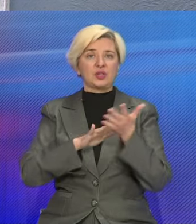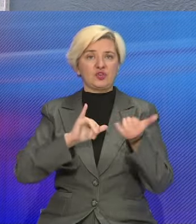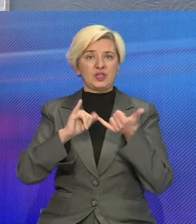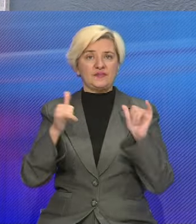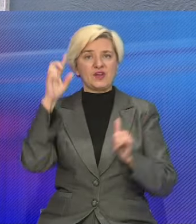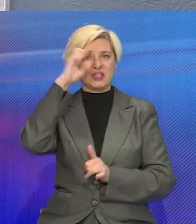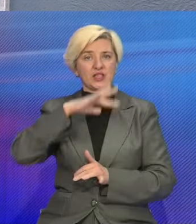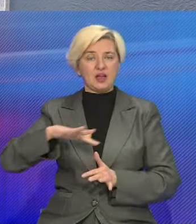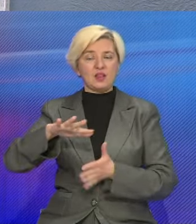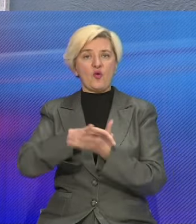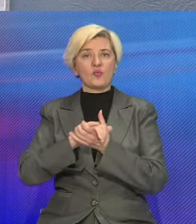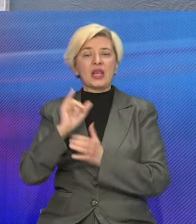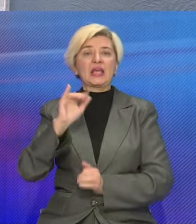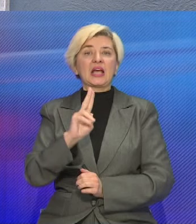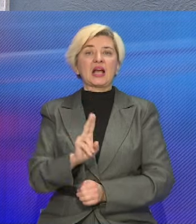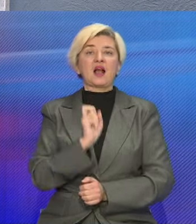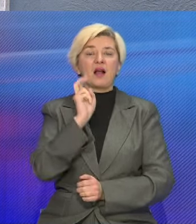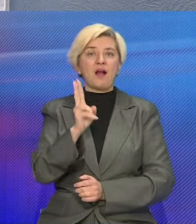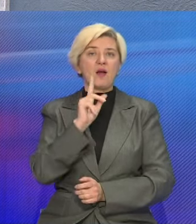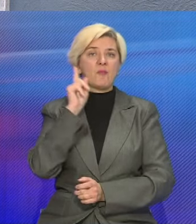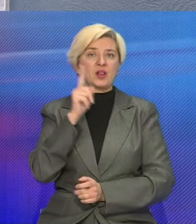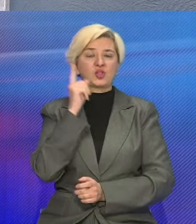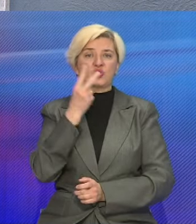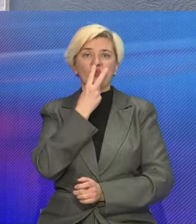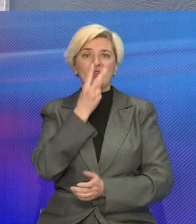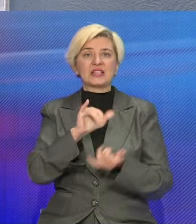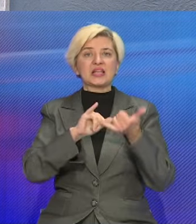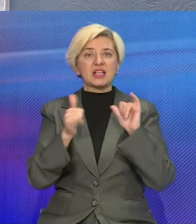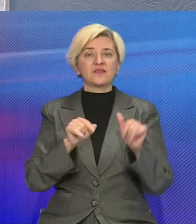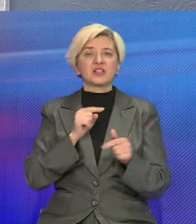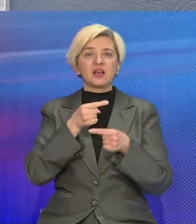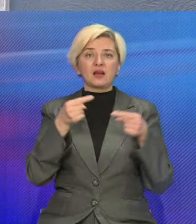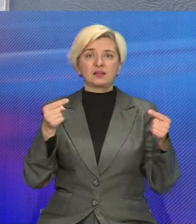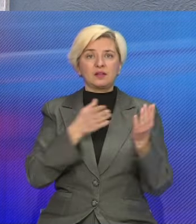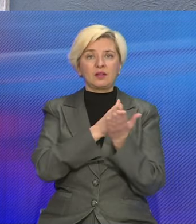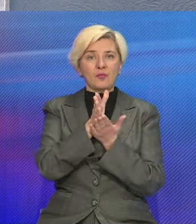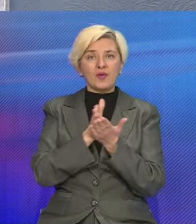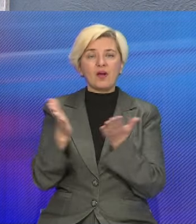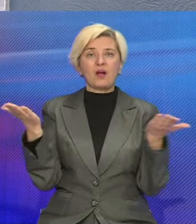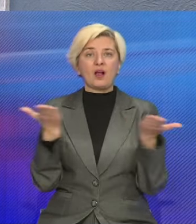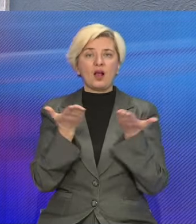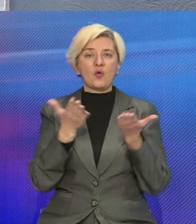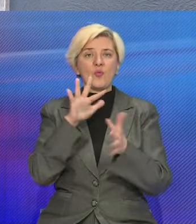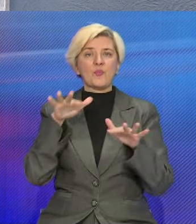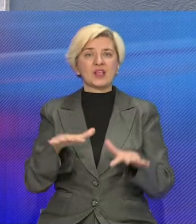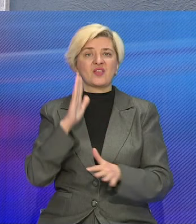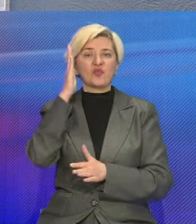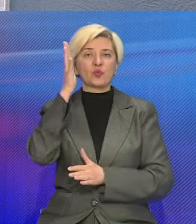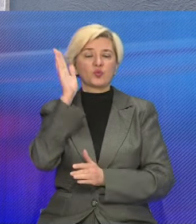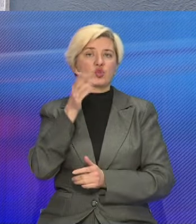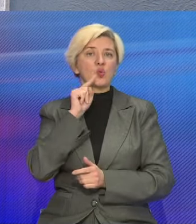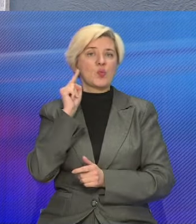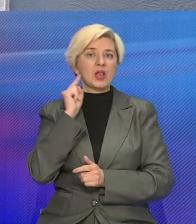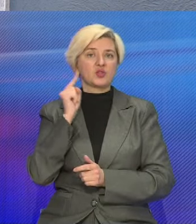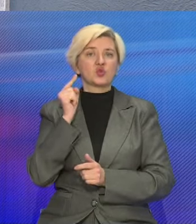молодіжі непосредственно видят развитие того, ніби іного направліня. Коє місто в будущому буде у молодіжі по, наприклад,